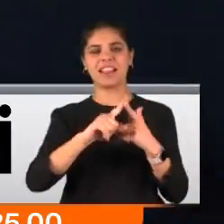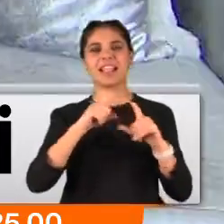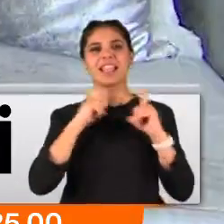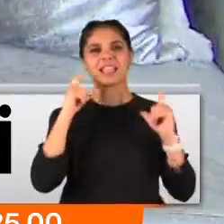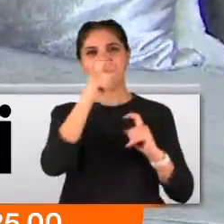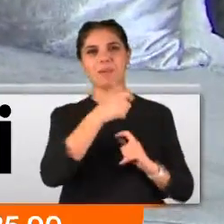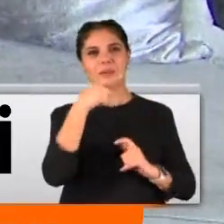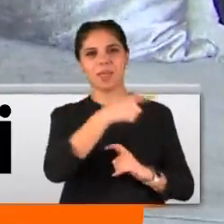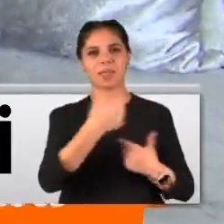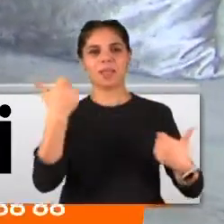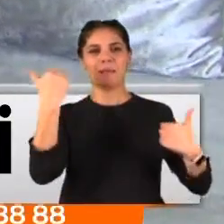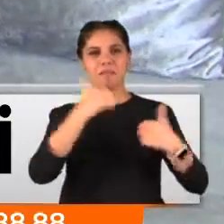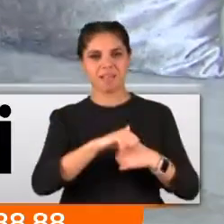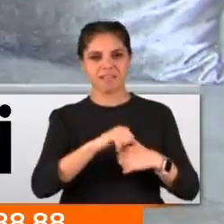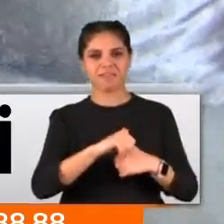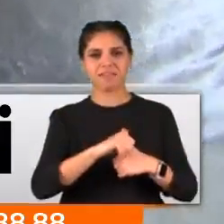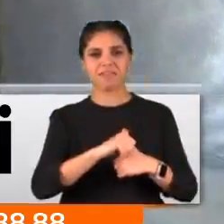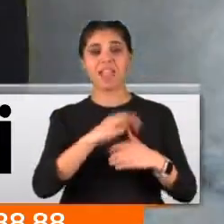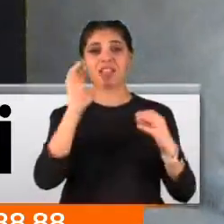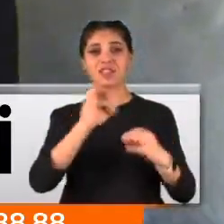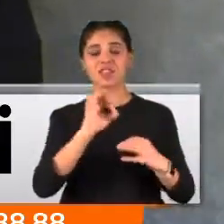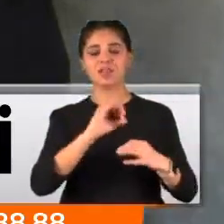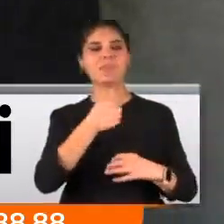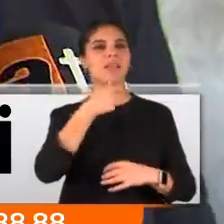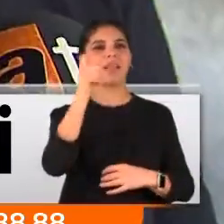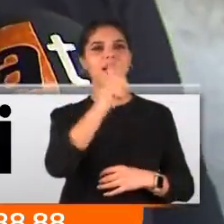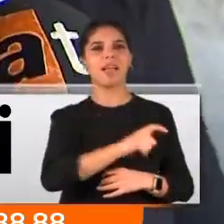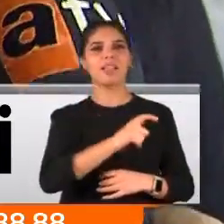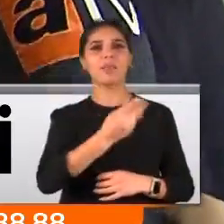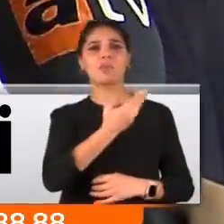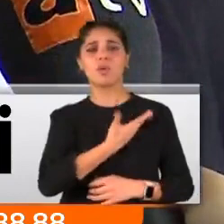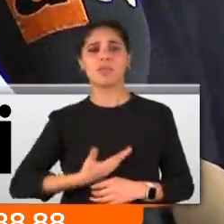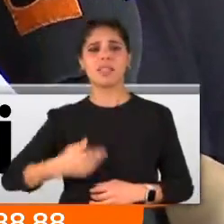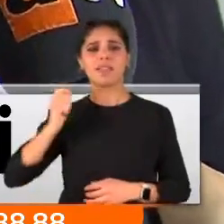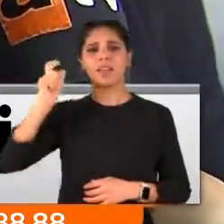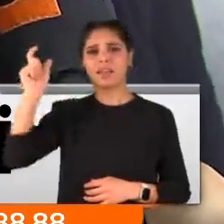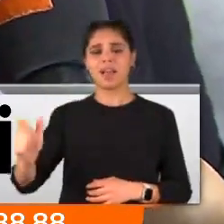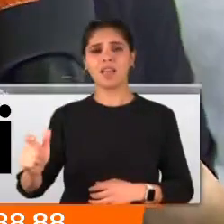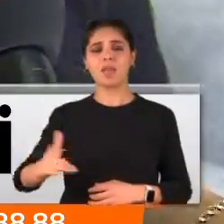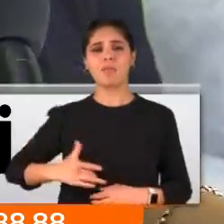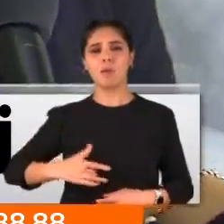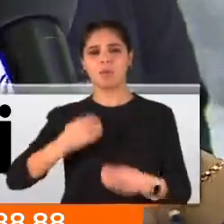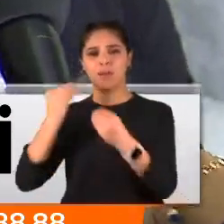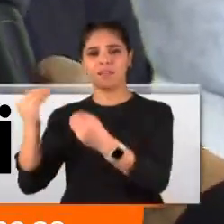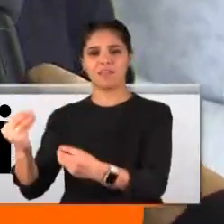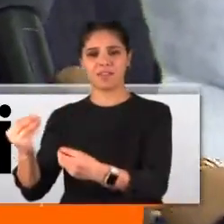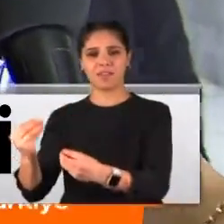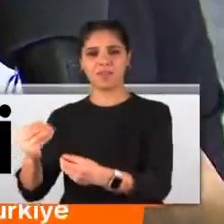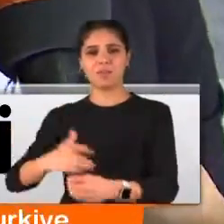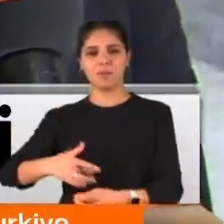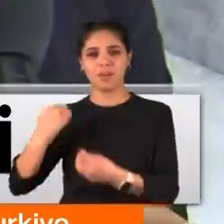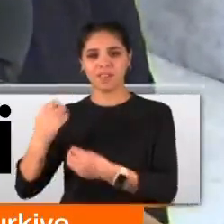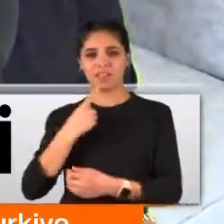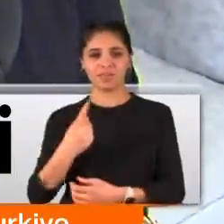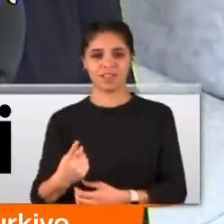damadı da çok sevdiği kaynanasına şimdi böbreğini verdi çok şanslısın dediler damat dediler kaynanasına şey verecek